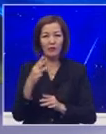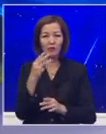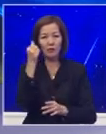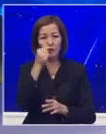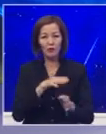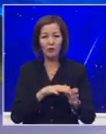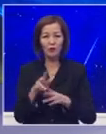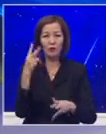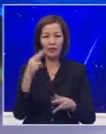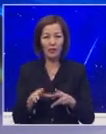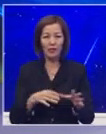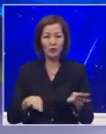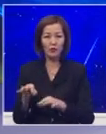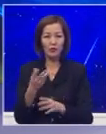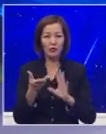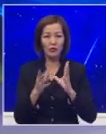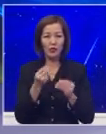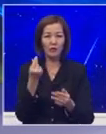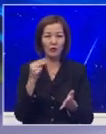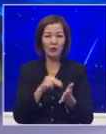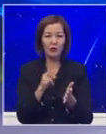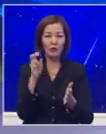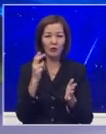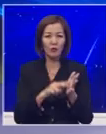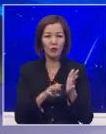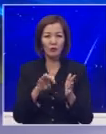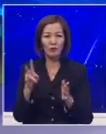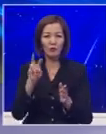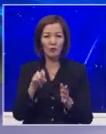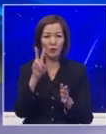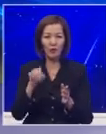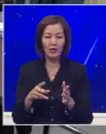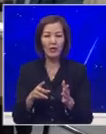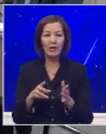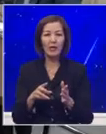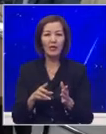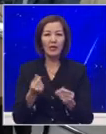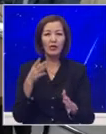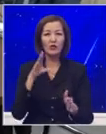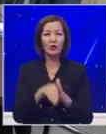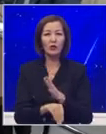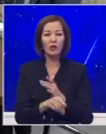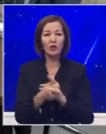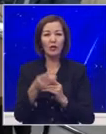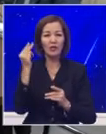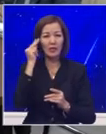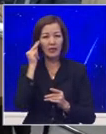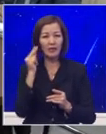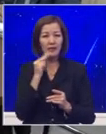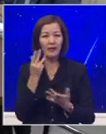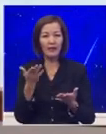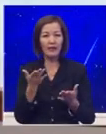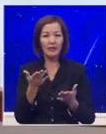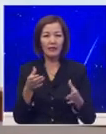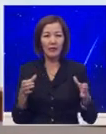жылы толығымен аяқтамақ. Жобаның жалпы құны 270 миллион доллар. Қаржы құйып отырған гонконгтық Джаши Интернешнл Ресурс Инвестмент